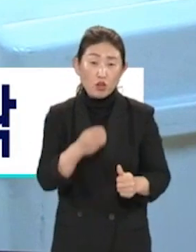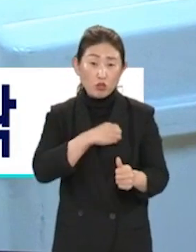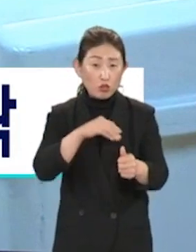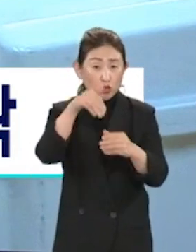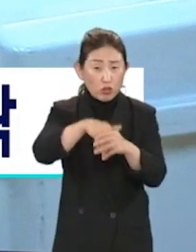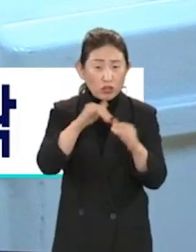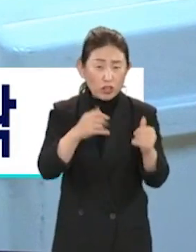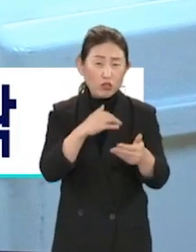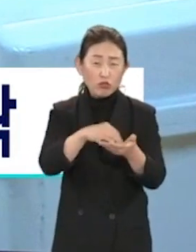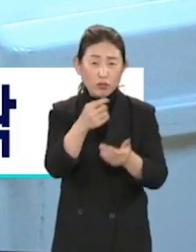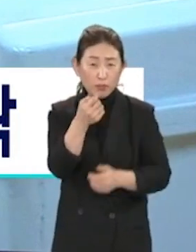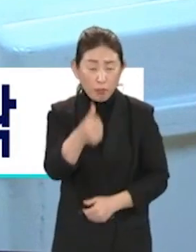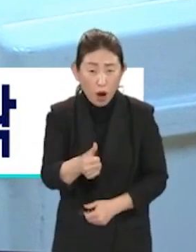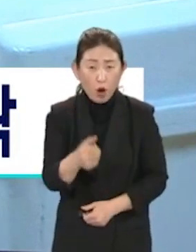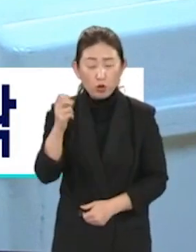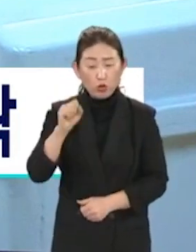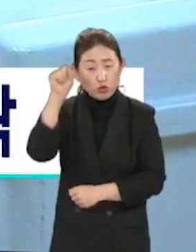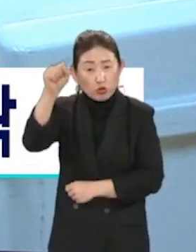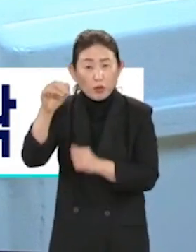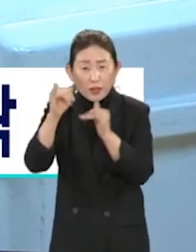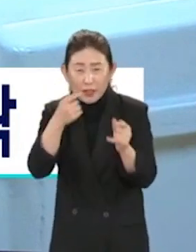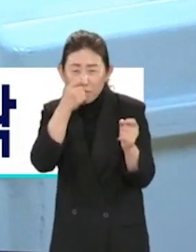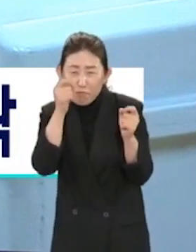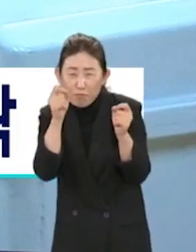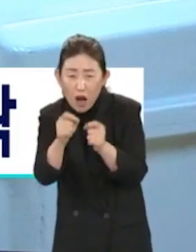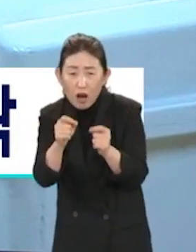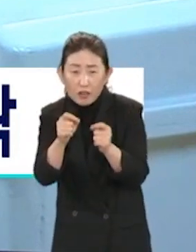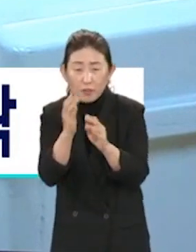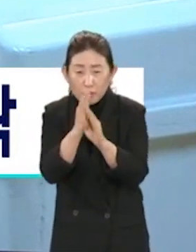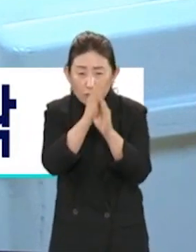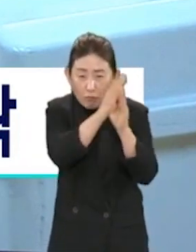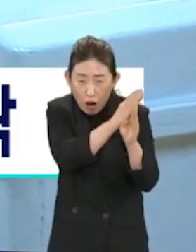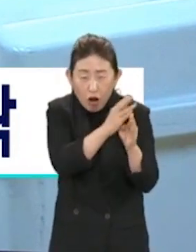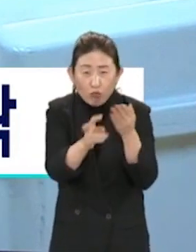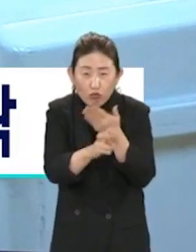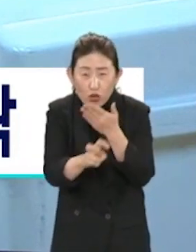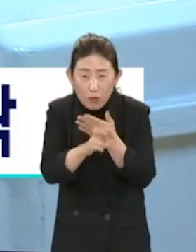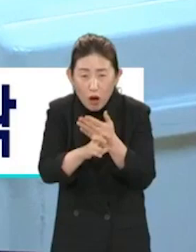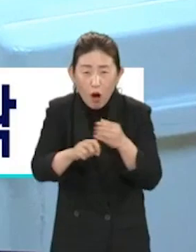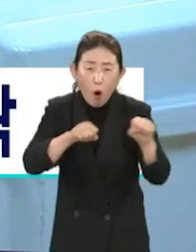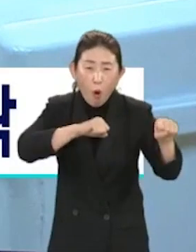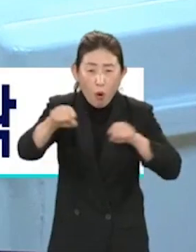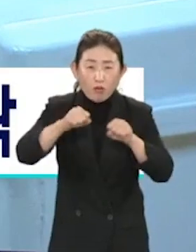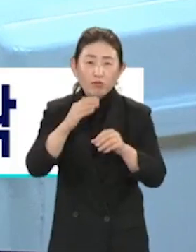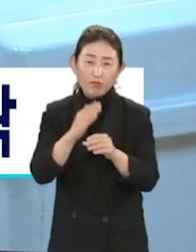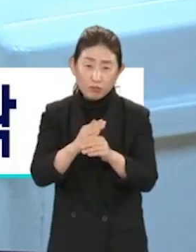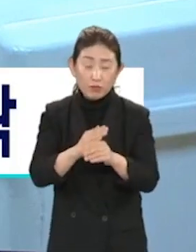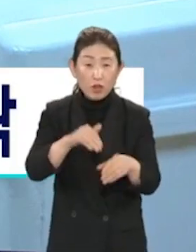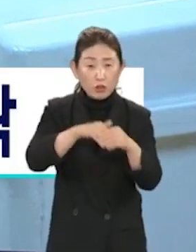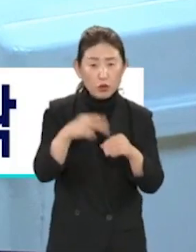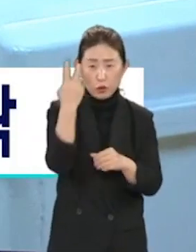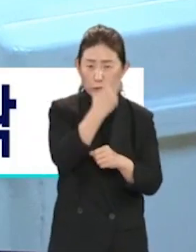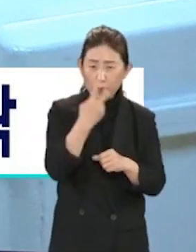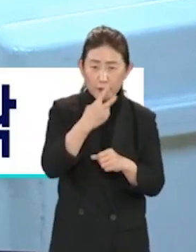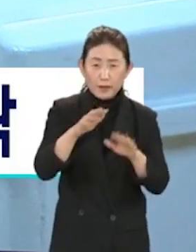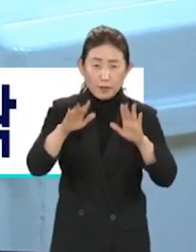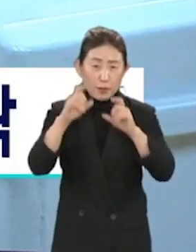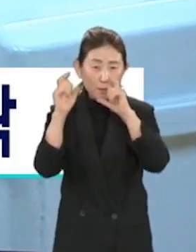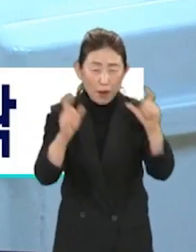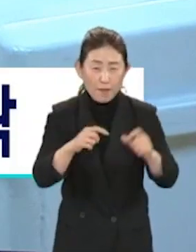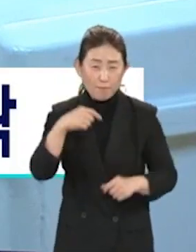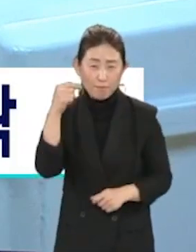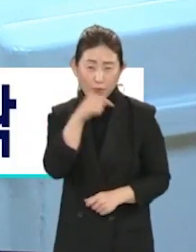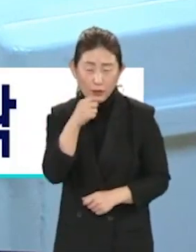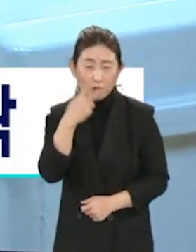유권자들이 소수인데다 평소 출마 예상자들과의 친분도 깊어 은밀한 선거운동이 이루어지기 때문인데 선관위에서는 여느